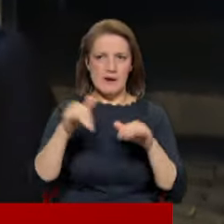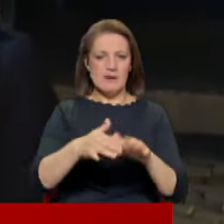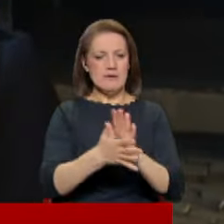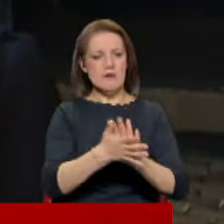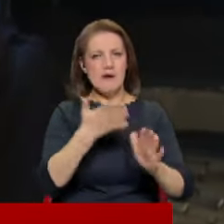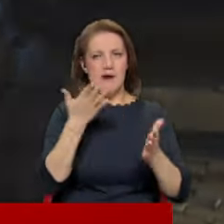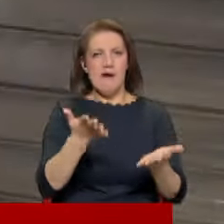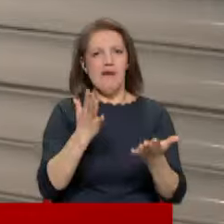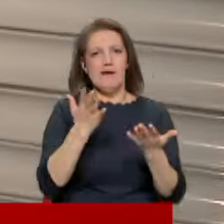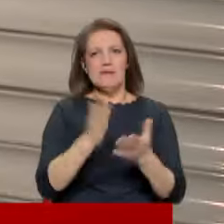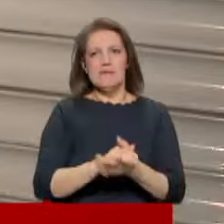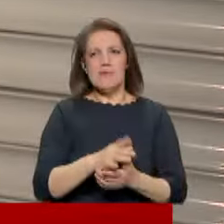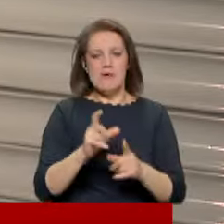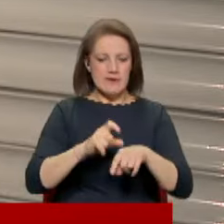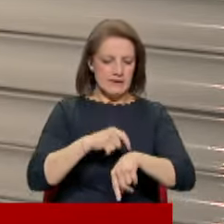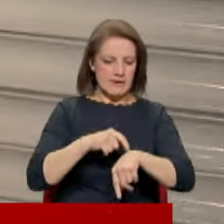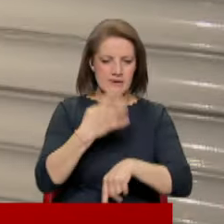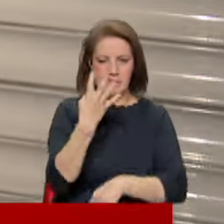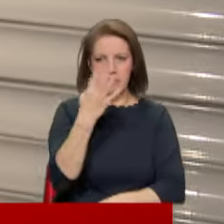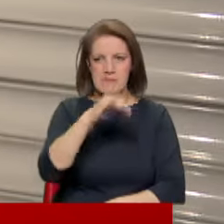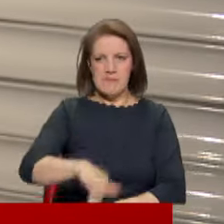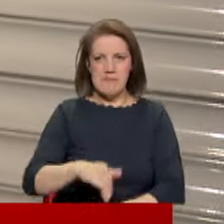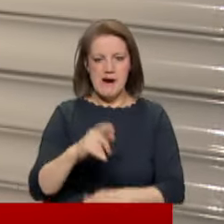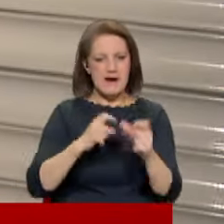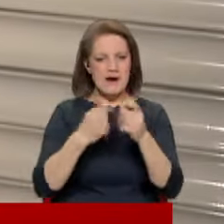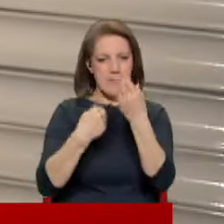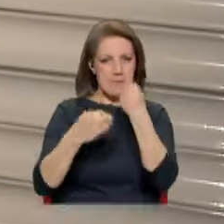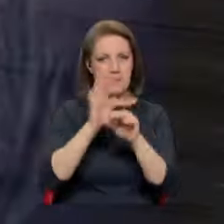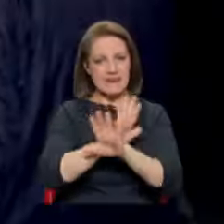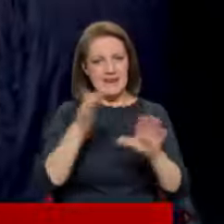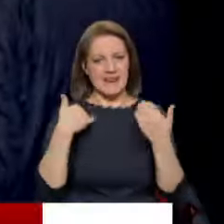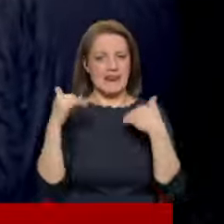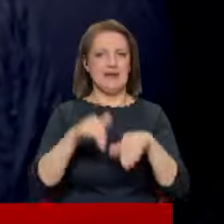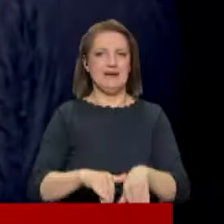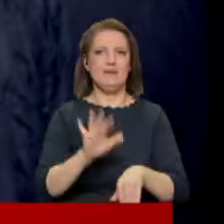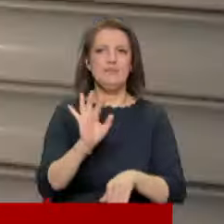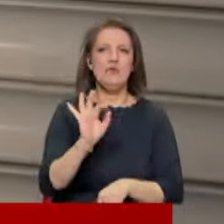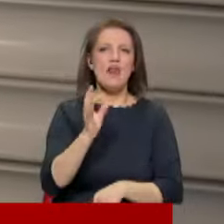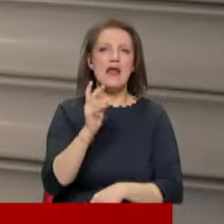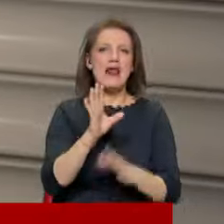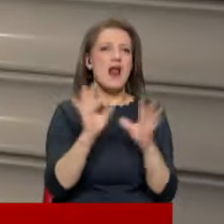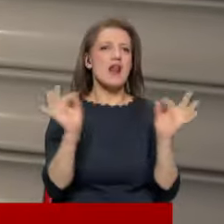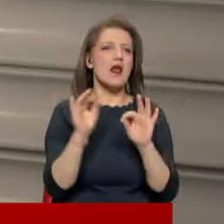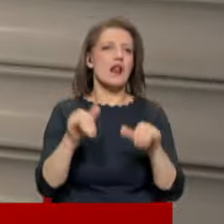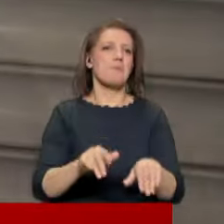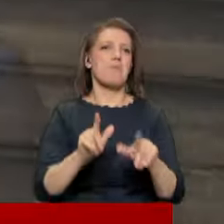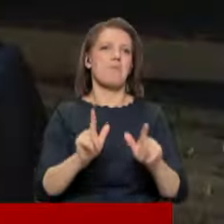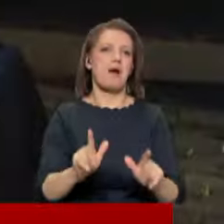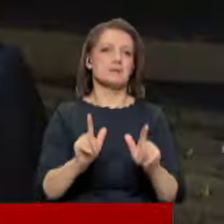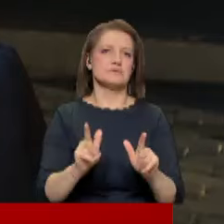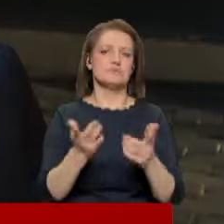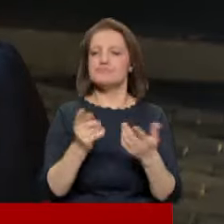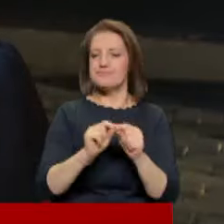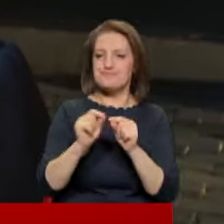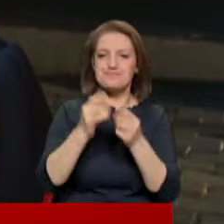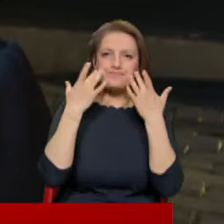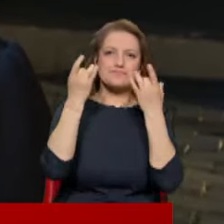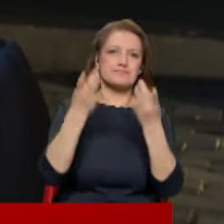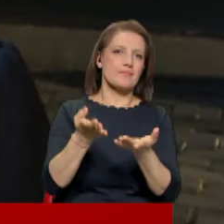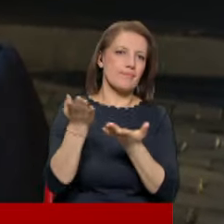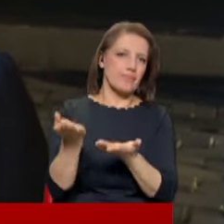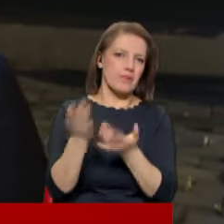girdik. Durum vaziyet bu. Saat 4'te geldim kızım. Sahurumu yaptım, geldim ben kızım. Bu tür yerlere erken gelmeniz gerekiyor yani. Ekonomi durumu